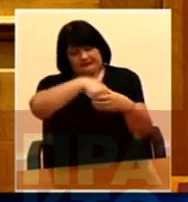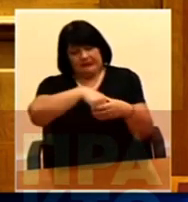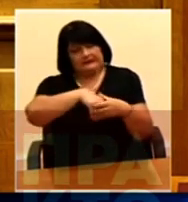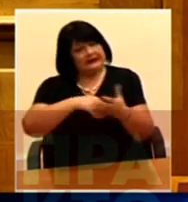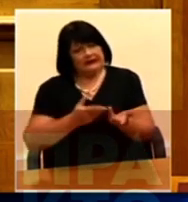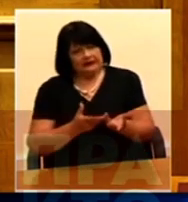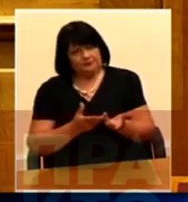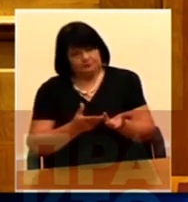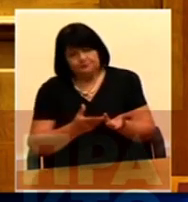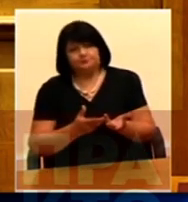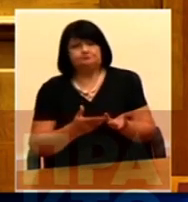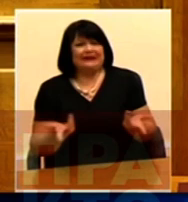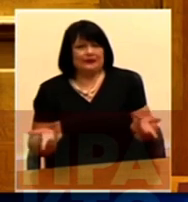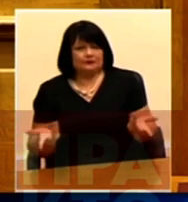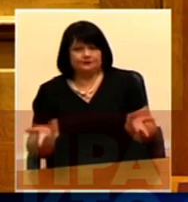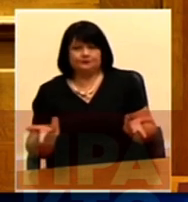αναγκαστικά, αλλά από τη φιλοσοφία,